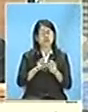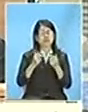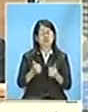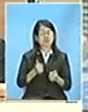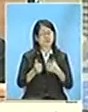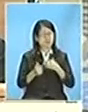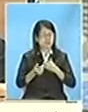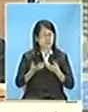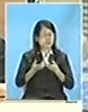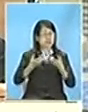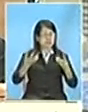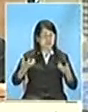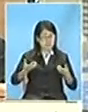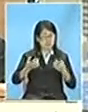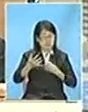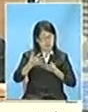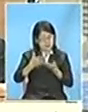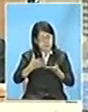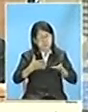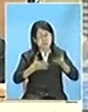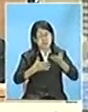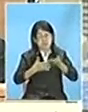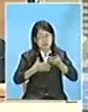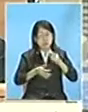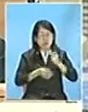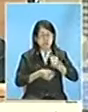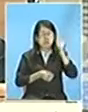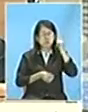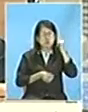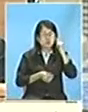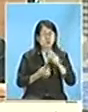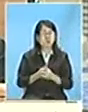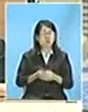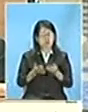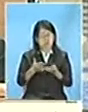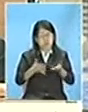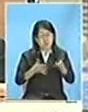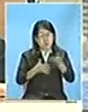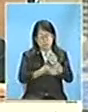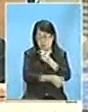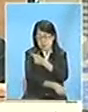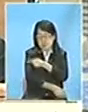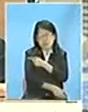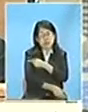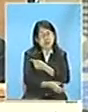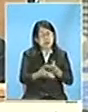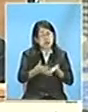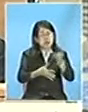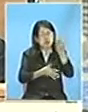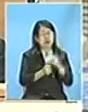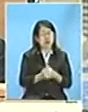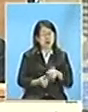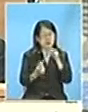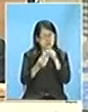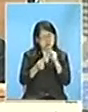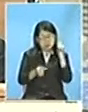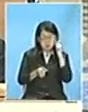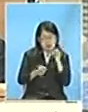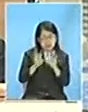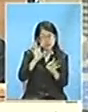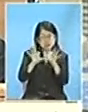ระดับนะครับคือต้องเข้าใจว่าการศึกษาในระดับสูงกว่าปริญญานั้นเนี่ยนะครับเป็นการศึกษาเฉพาะทาง